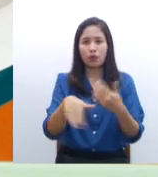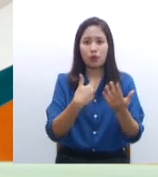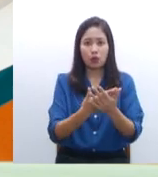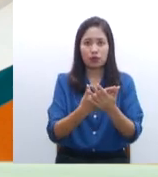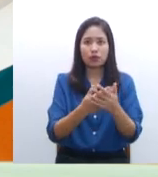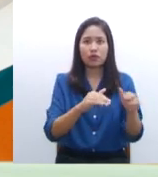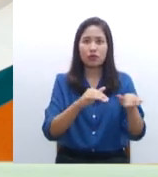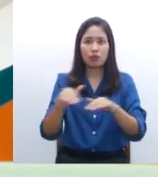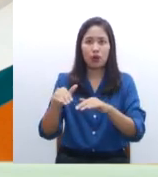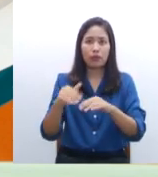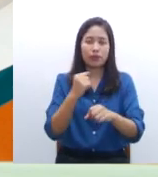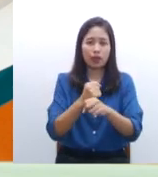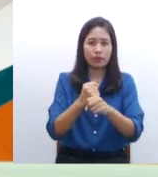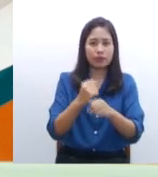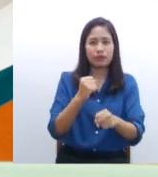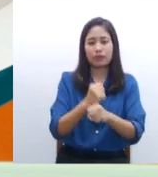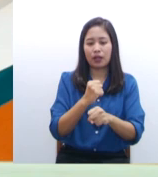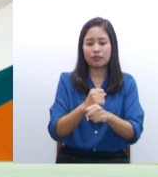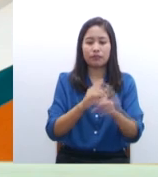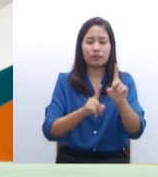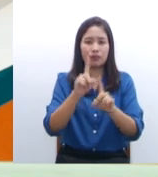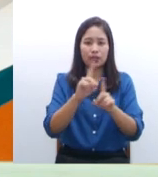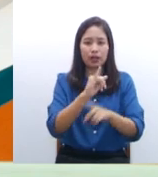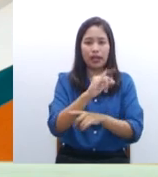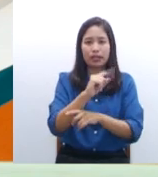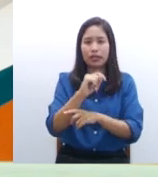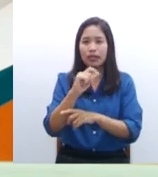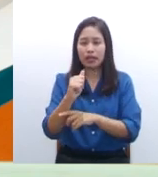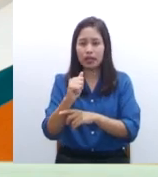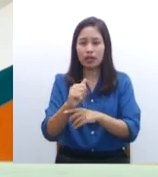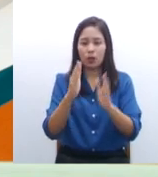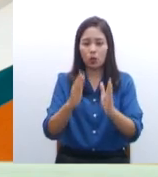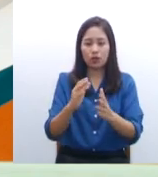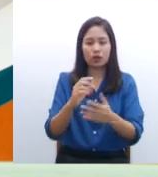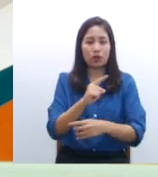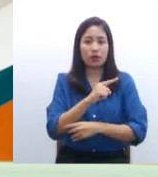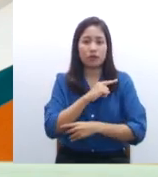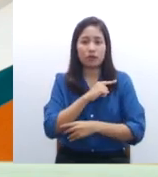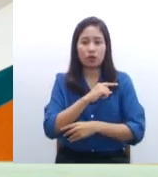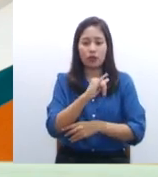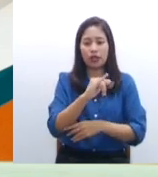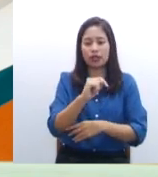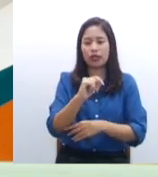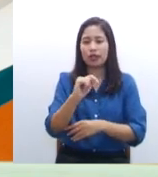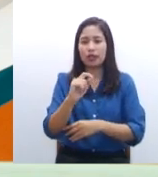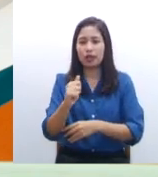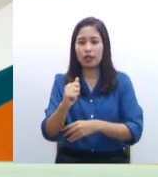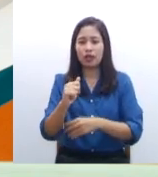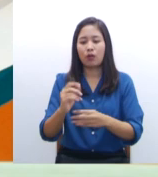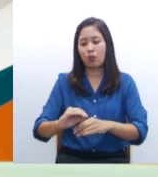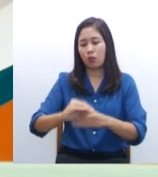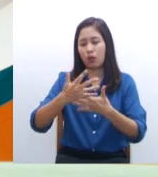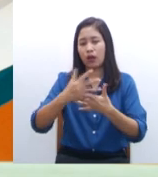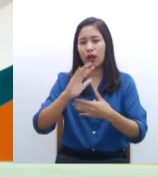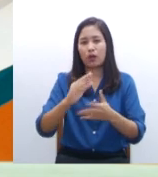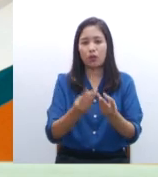นในการอำนวยความสะดวกในการประเมิน ITA นะครับรวมถึงผู้รับผิดชอบการประเมิน ITA ออนไลน์ของเขตพื้นที่นะครับผู้รับผิดชอบเรื่องของ